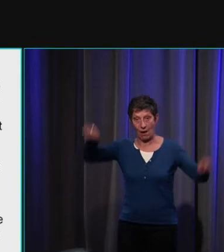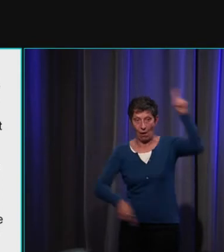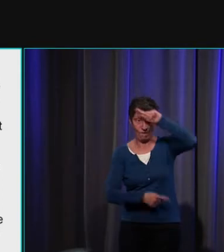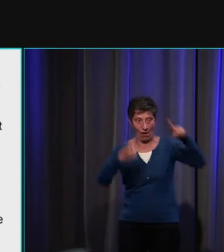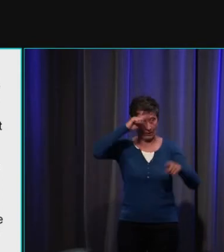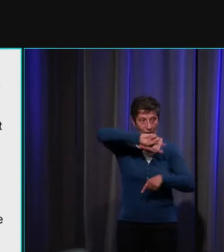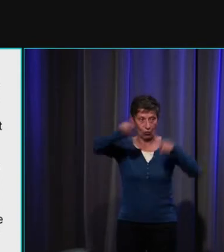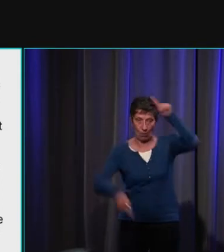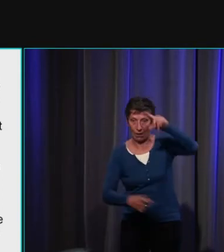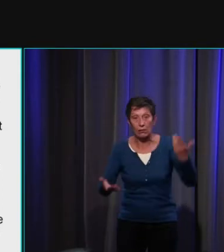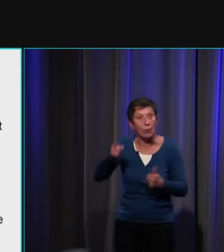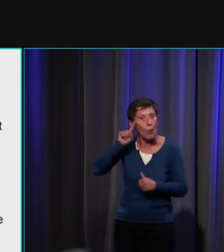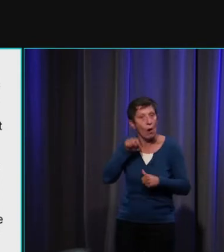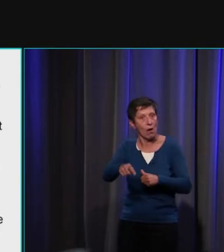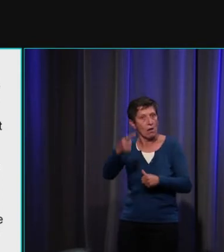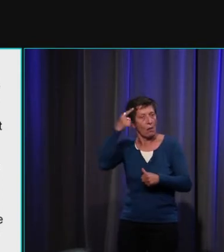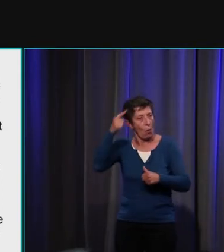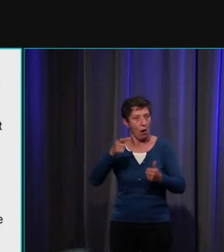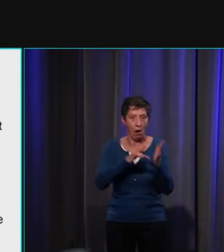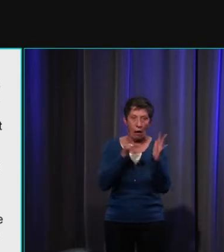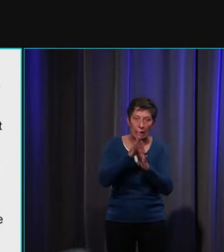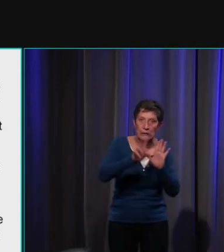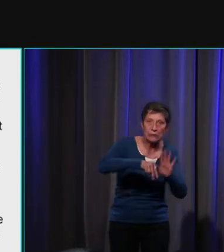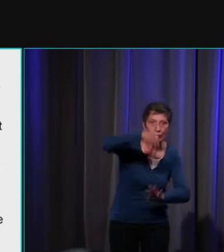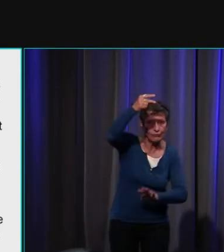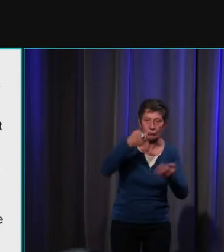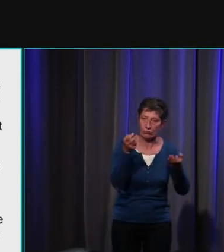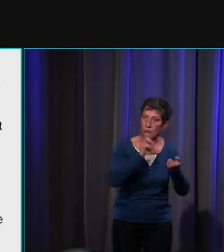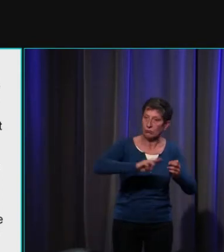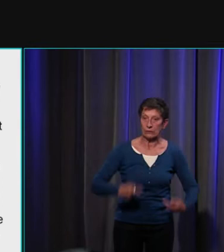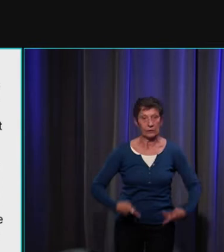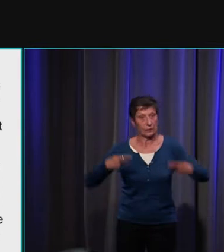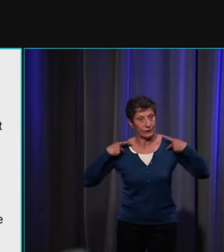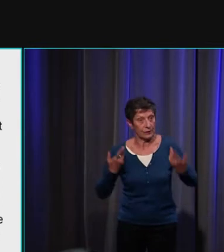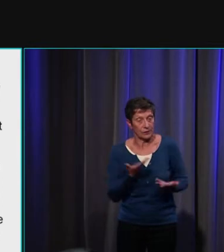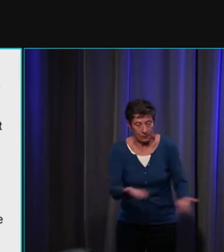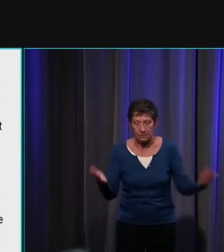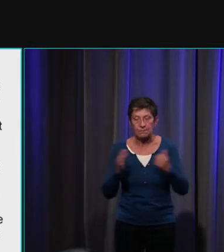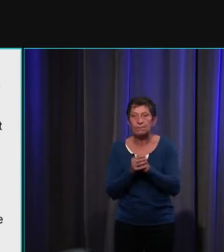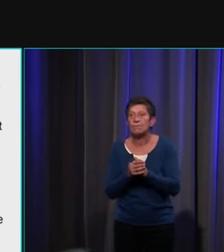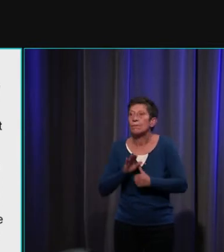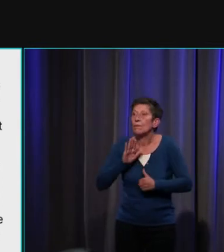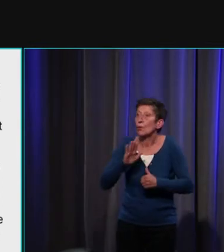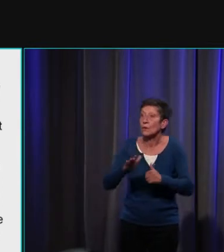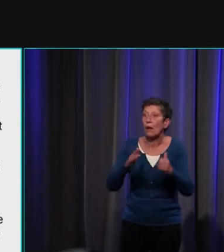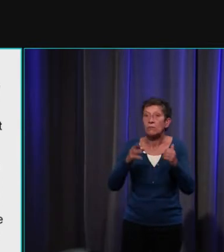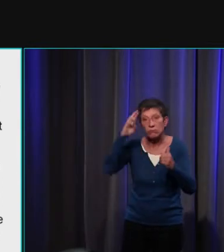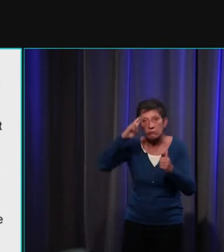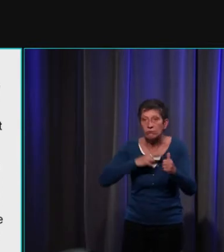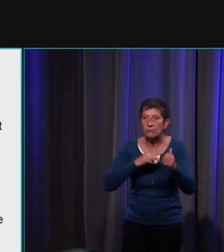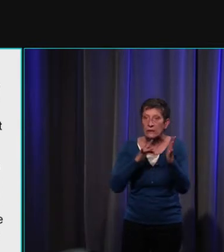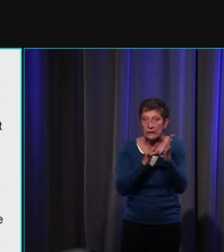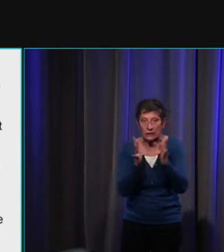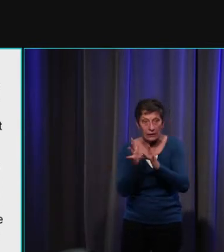parce qu'ils croyaient à la résurrection du christ et à la divinité du christ et c'est comme ça que le christianisme distille a triomphé s'est